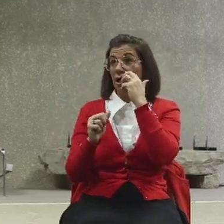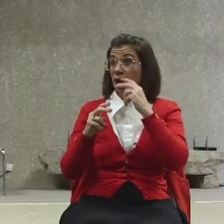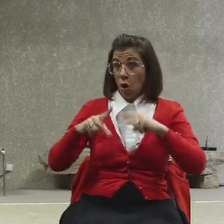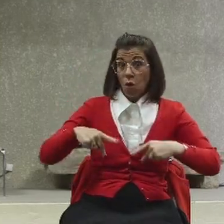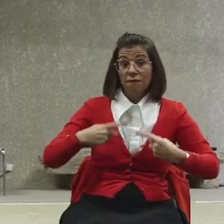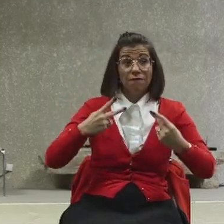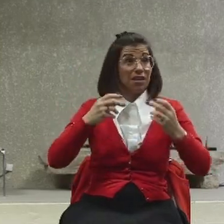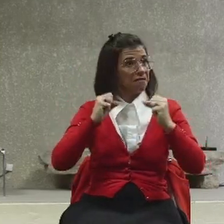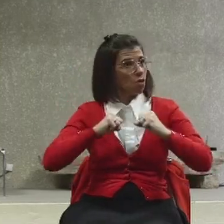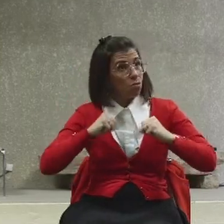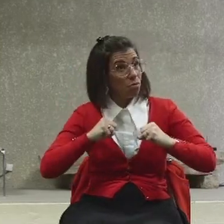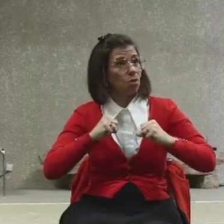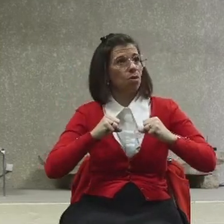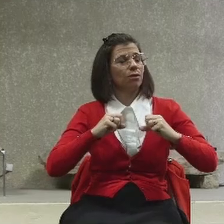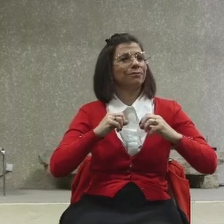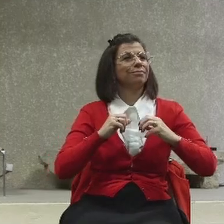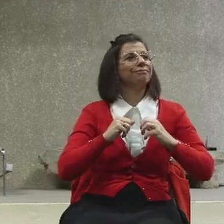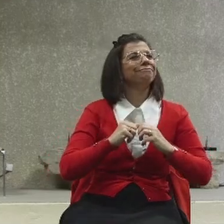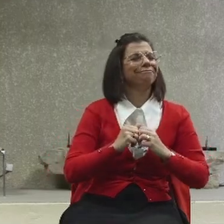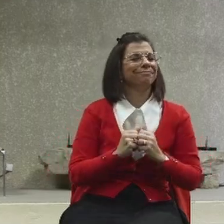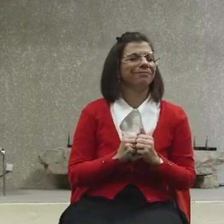qu'ils ont mis dans leur valise, c'est leur passé.